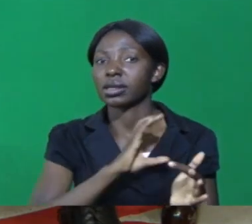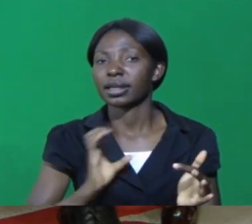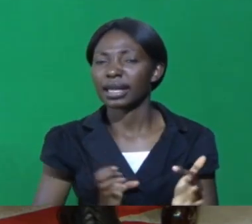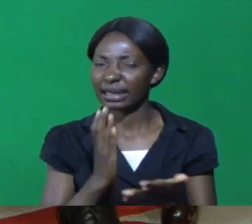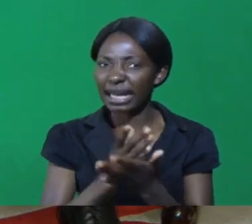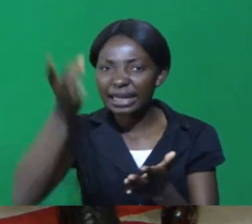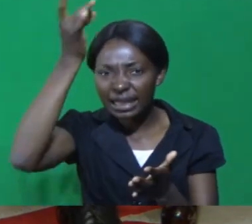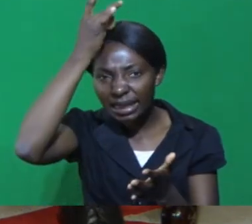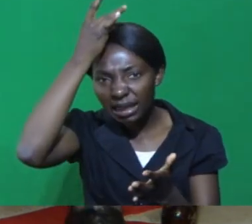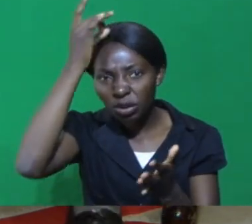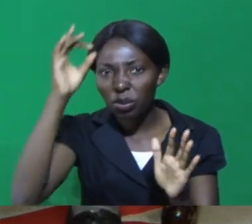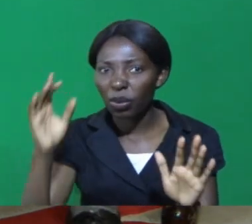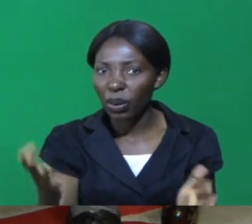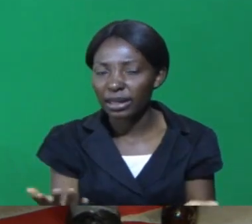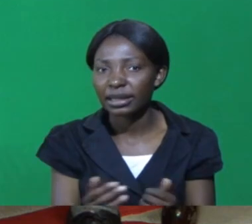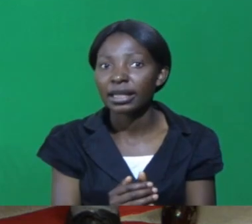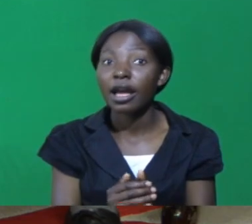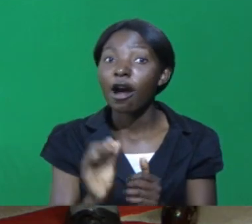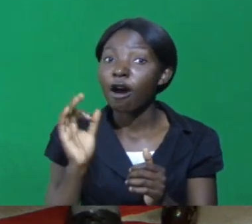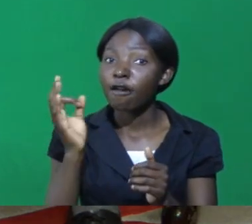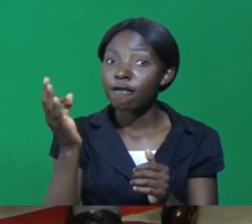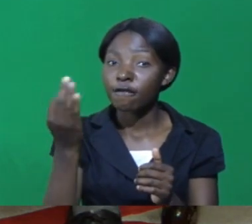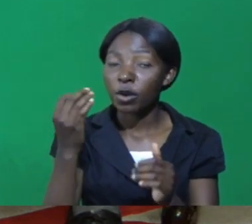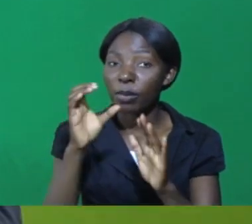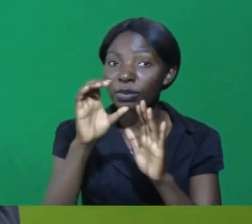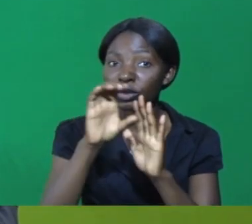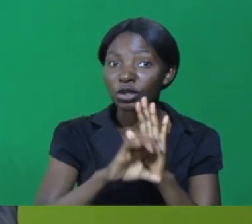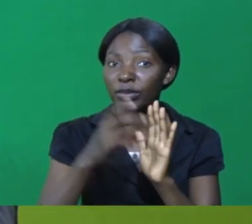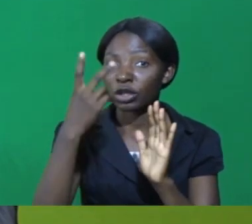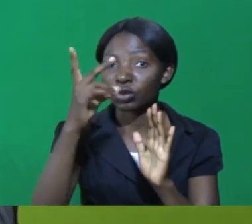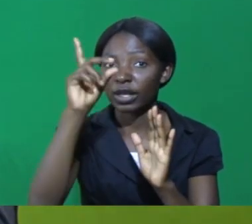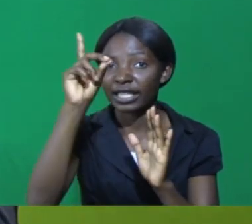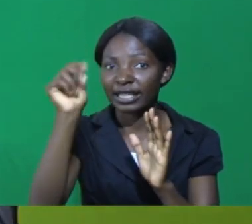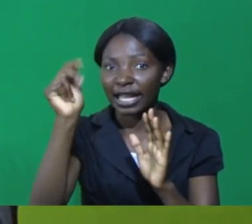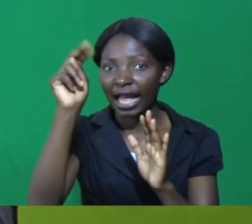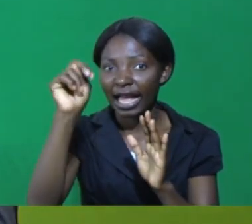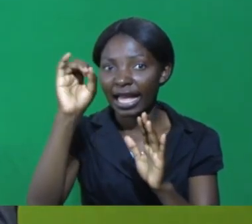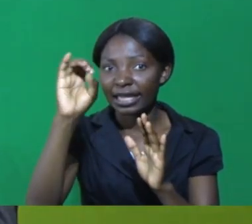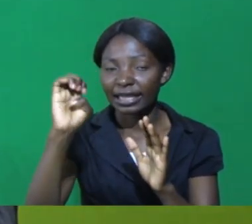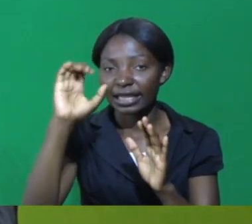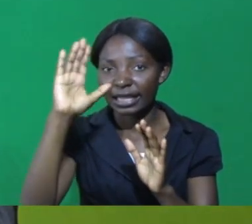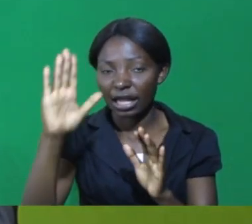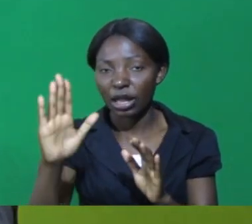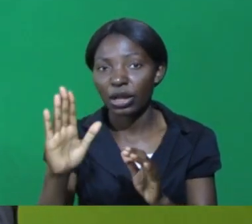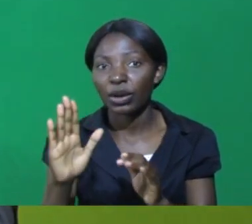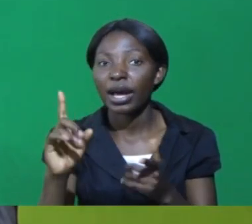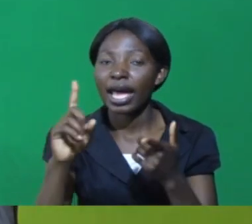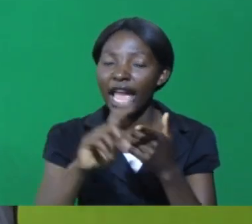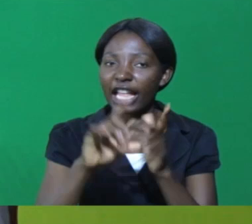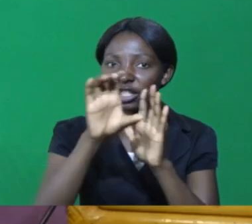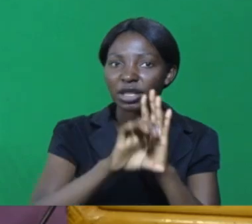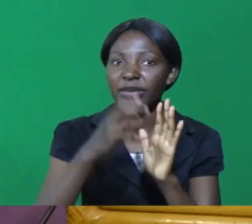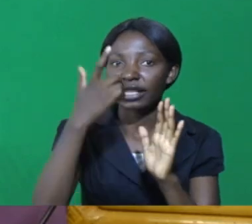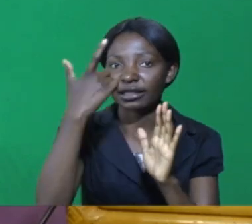madzidziro ataita. Muchiprofita chakapuwa muchapter 2 kuna Nebhukadhineza nemuchapter 7 kuna